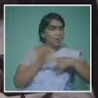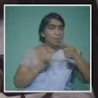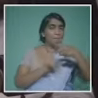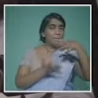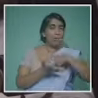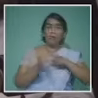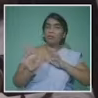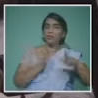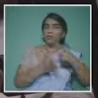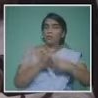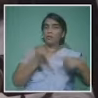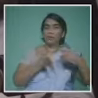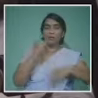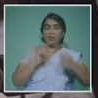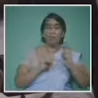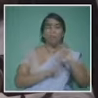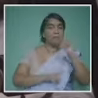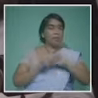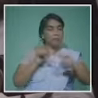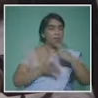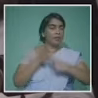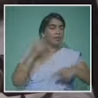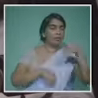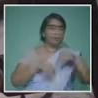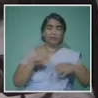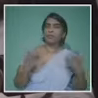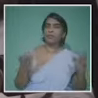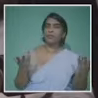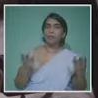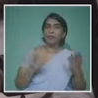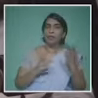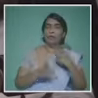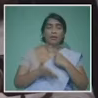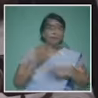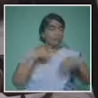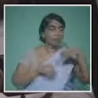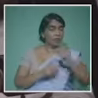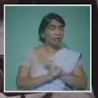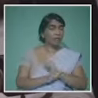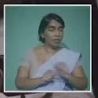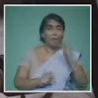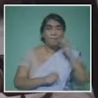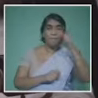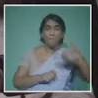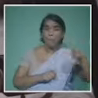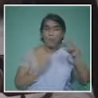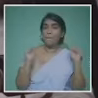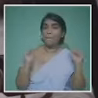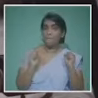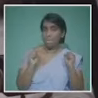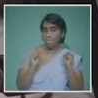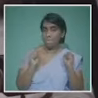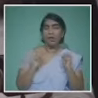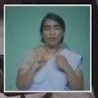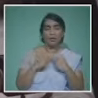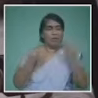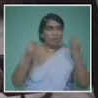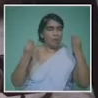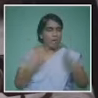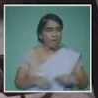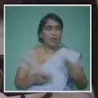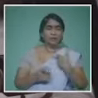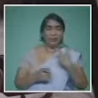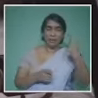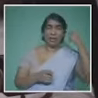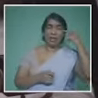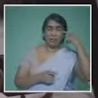ආයතන මැතිවරණ නැහැ, අන්තිමට පාර්ලිමේන්තු මැතිවරණත් නැහැ. මැතිවරණ පවත්වන්නේ නැතුව ජනතාවට බය අන්ත පරාජයකට